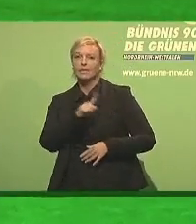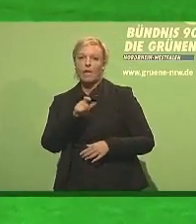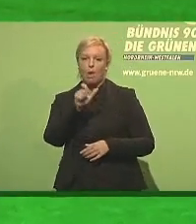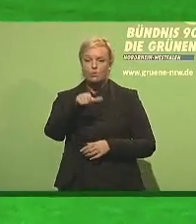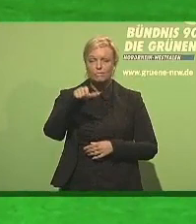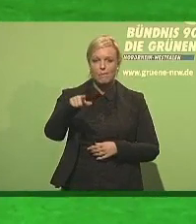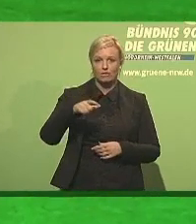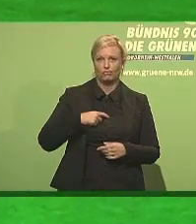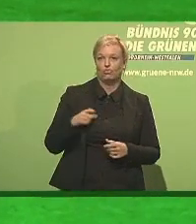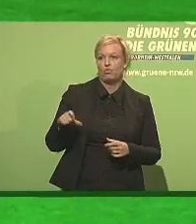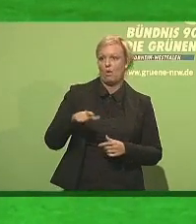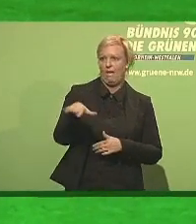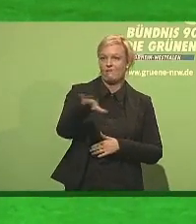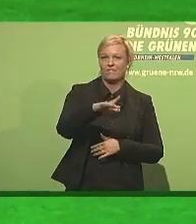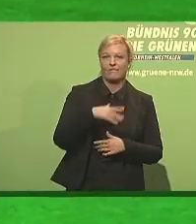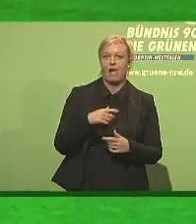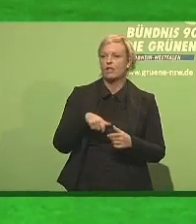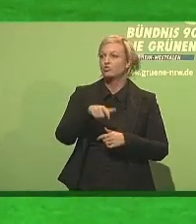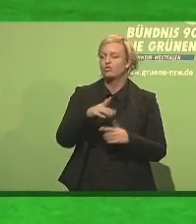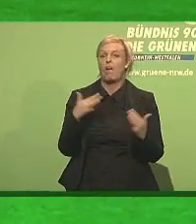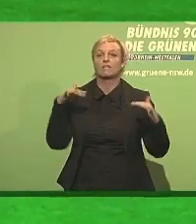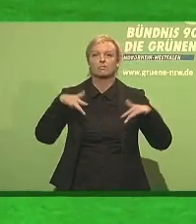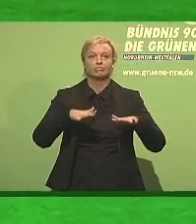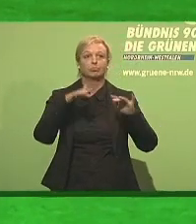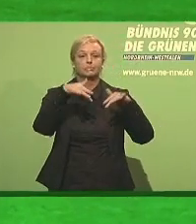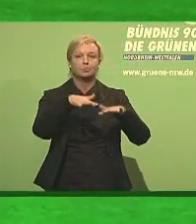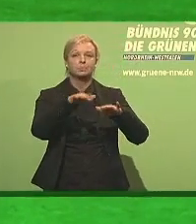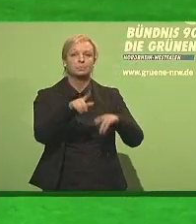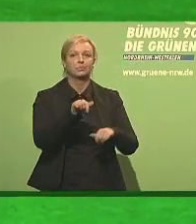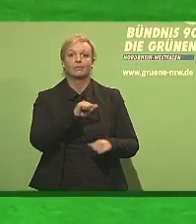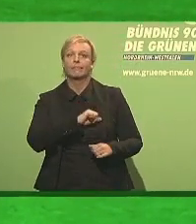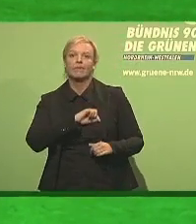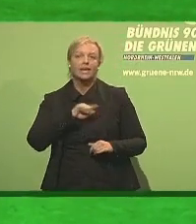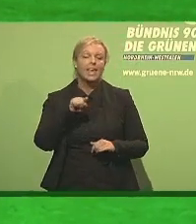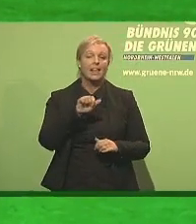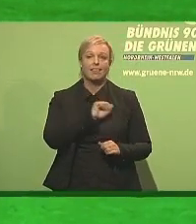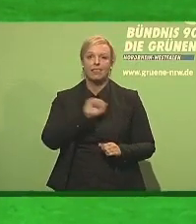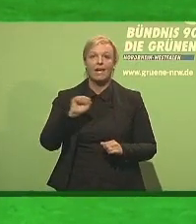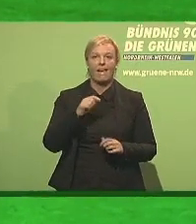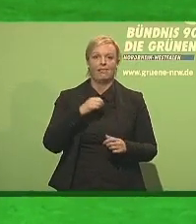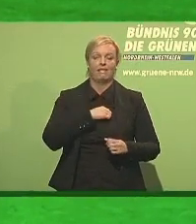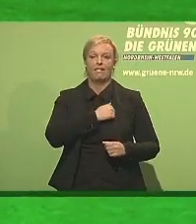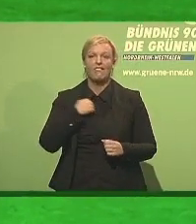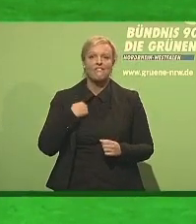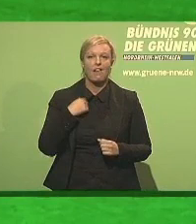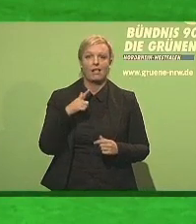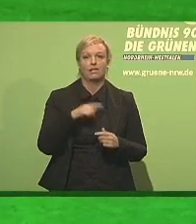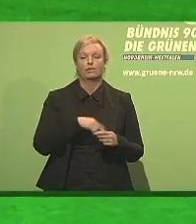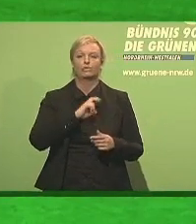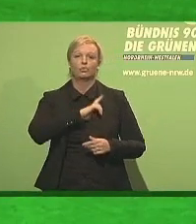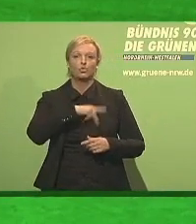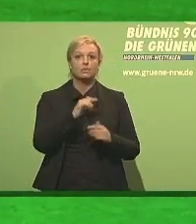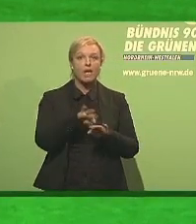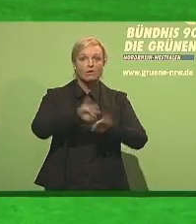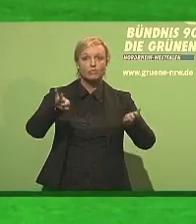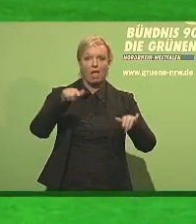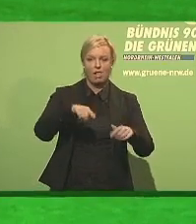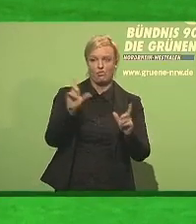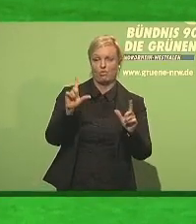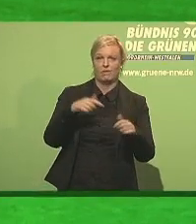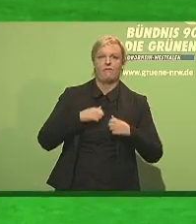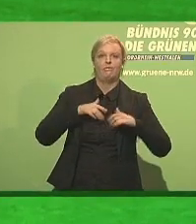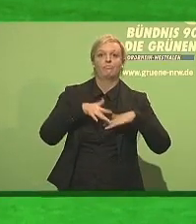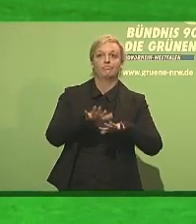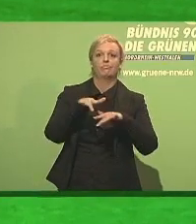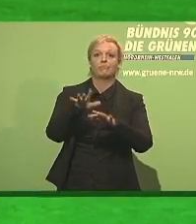auf die Straße gegangen, um gegen rechte Gewalt und gegen die soziale Spaltung in dieser Gesellschaft zu demonstrieren. Mich hat